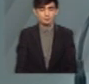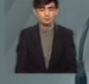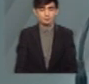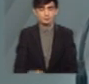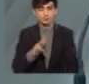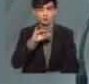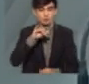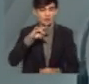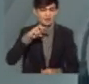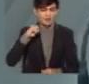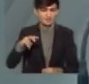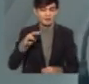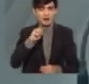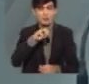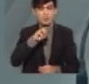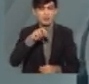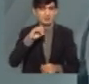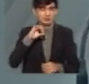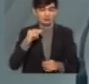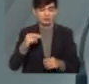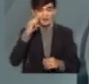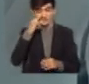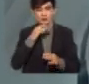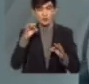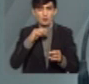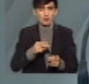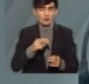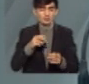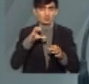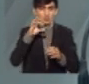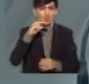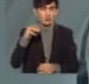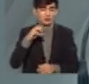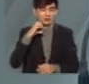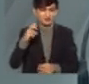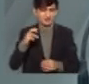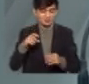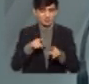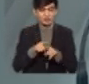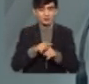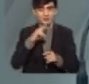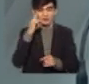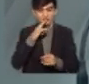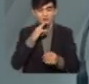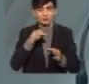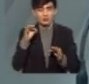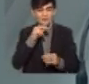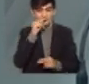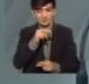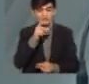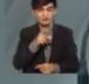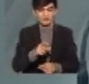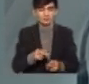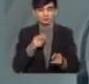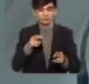Нурлан Аманович Камалов, Казахстан Республика, Конституционный кодекс. Камалова Нурлана Амановича признать виновным в